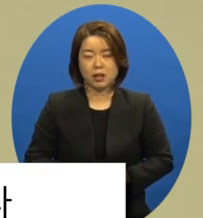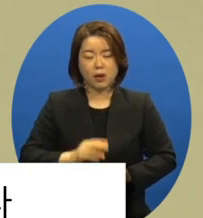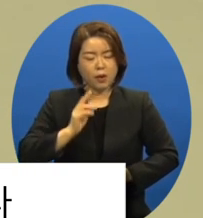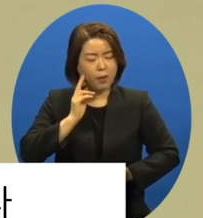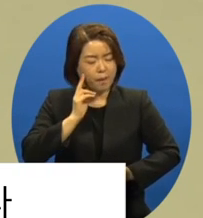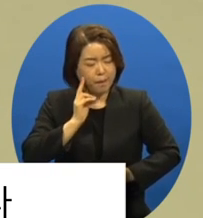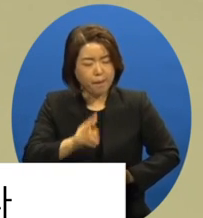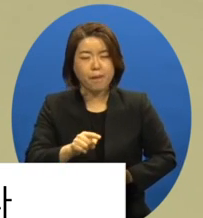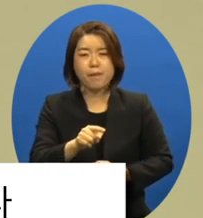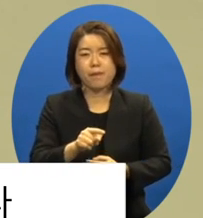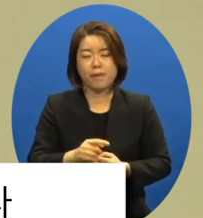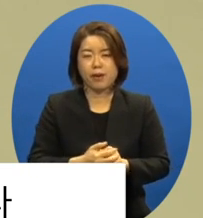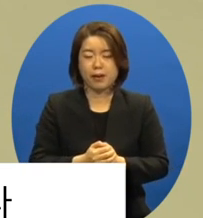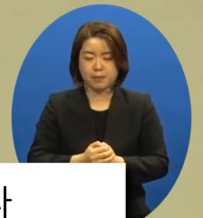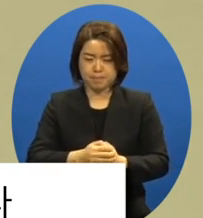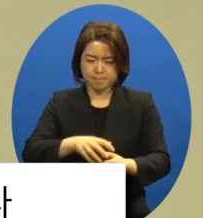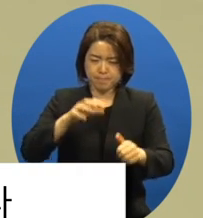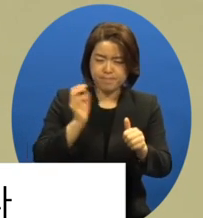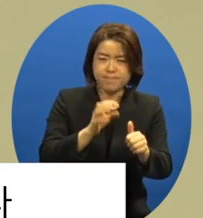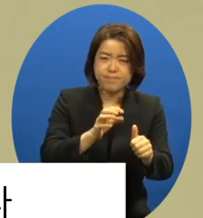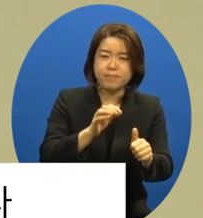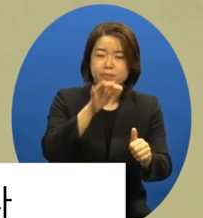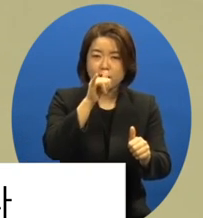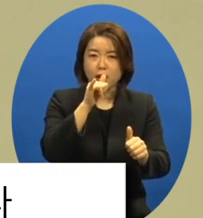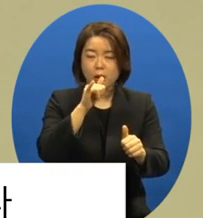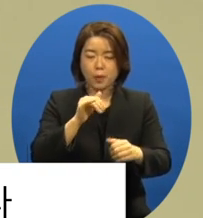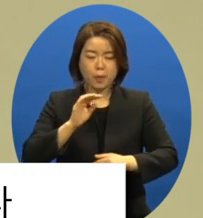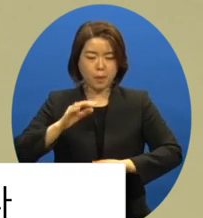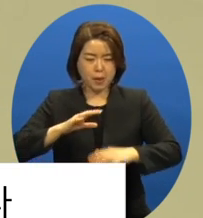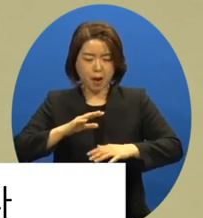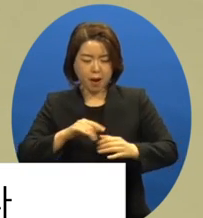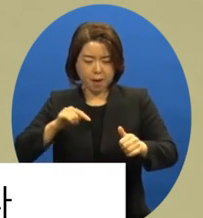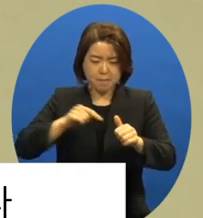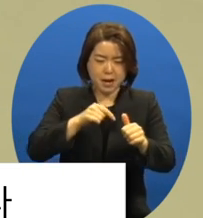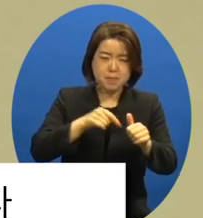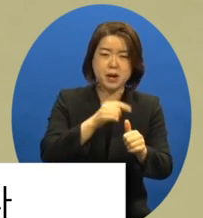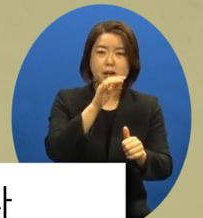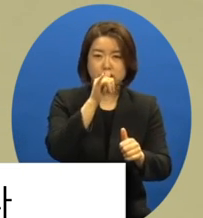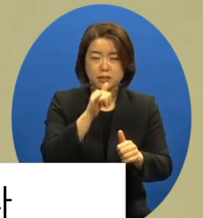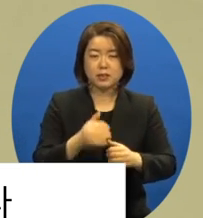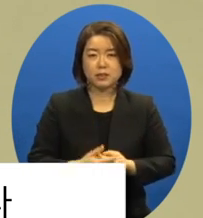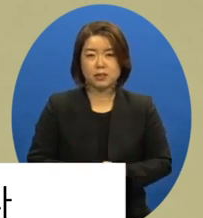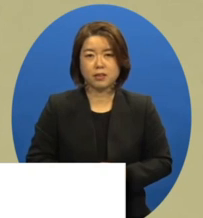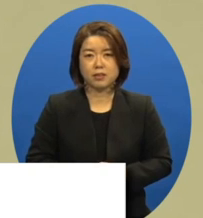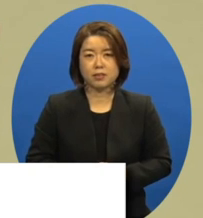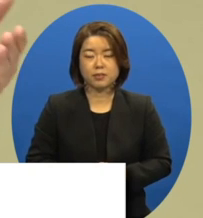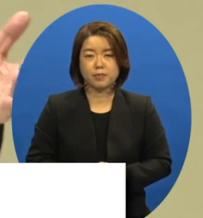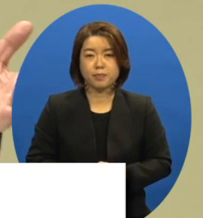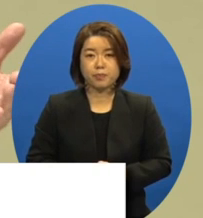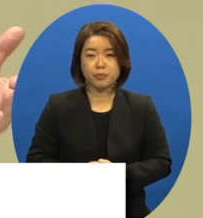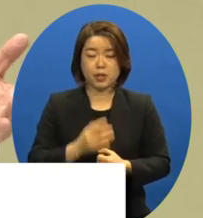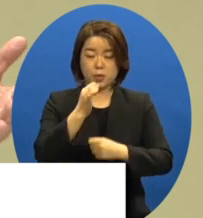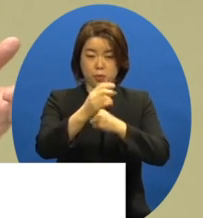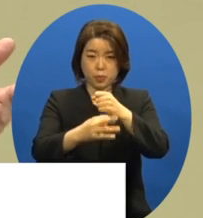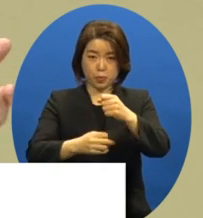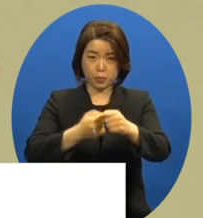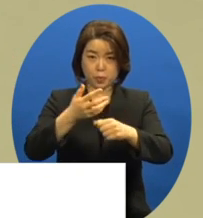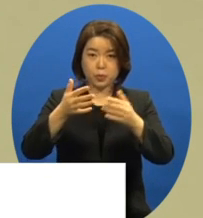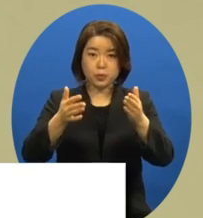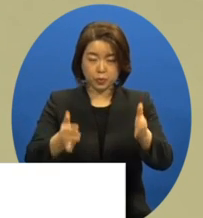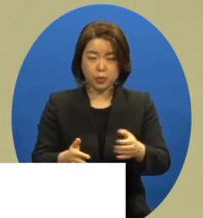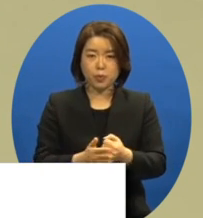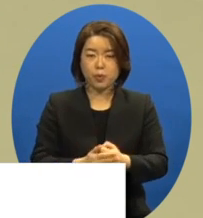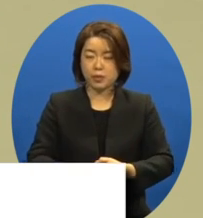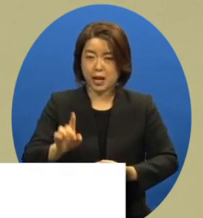무지막지한 핍박을 당하고 무서운 고문을 당했습니다. 몇 년 동안